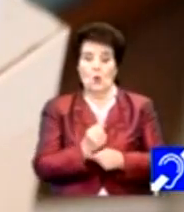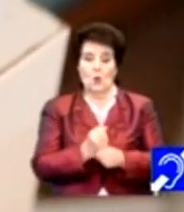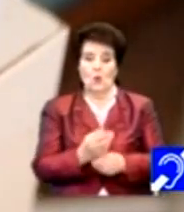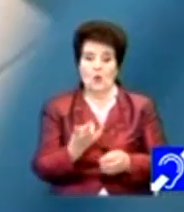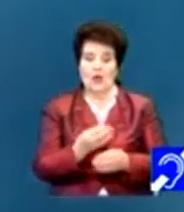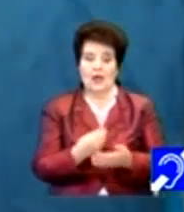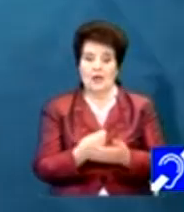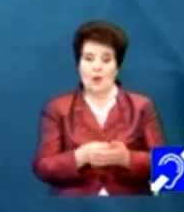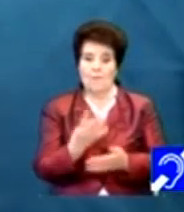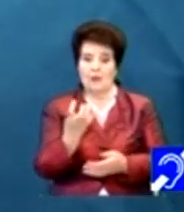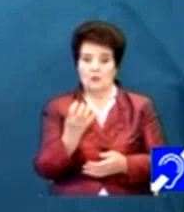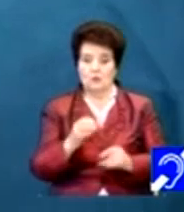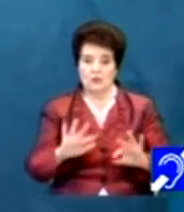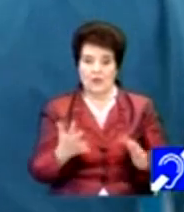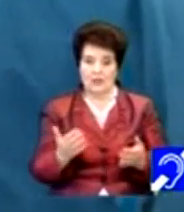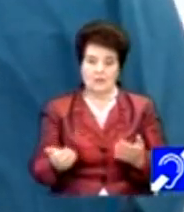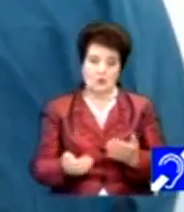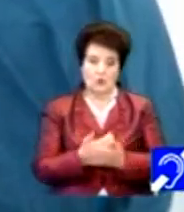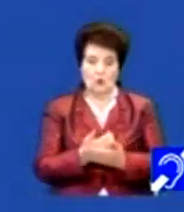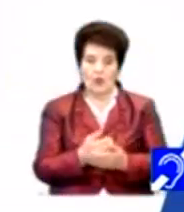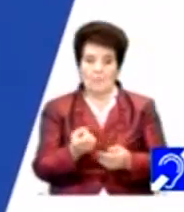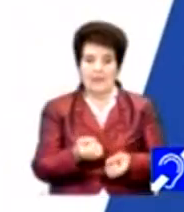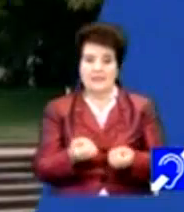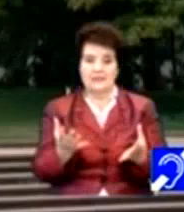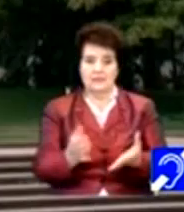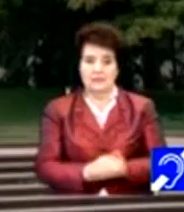costă astăzi câte 400 de cazuri noi pe zi.